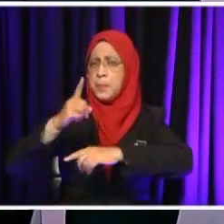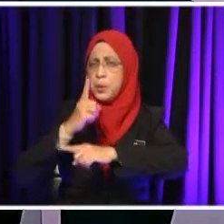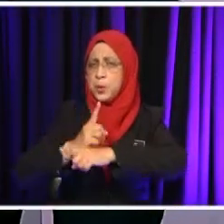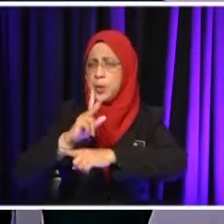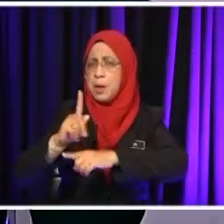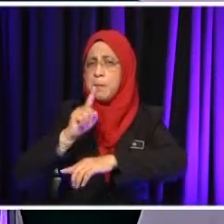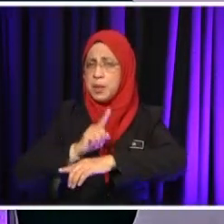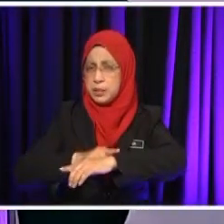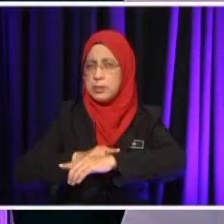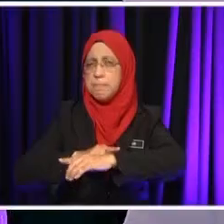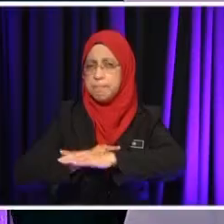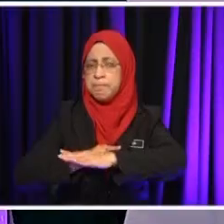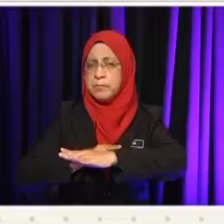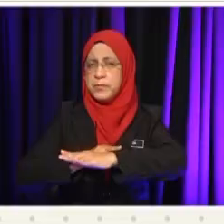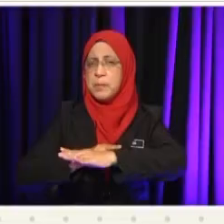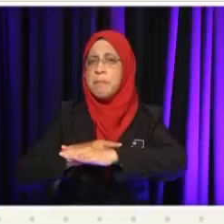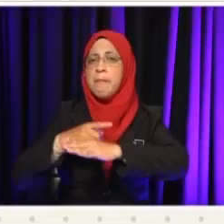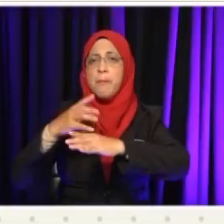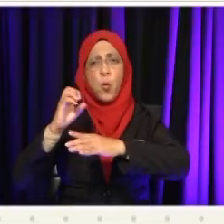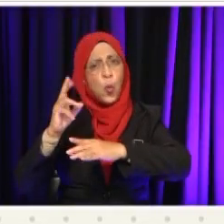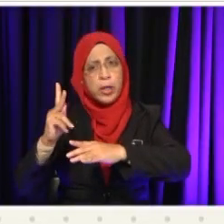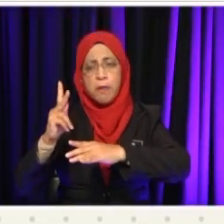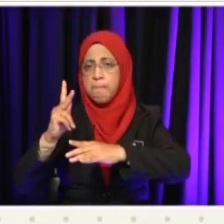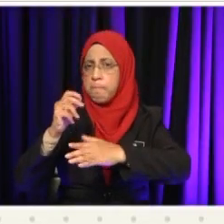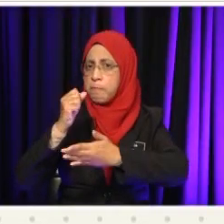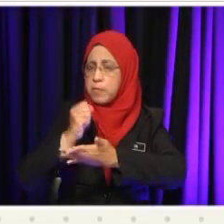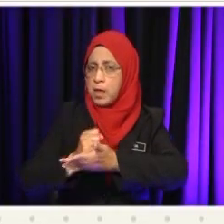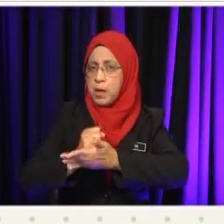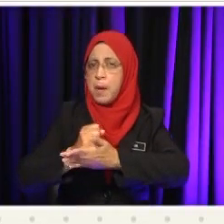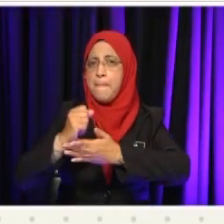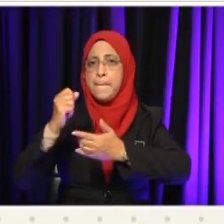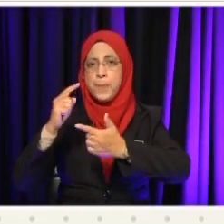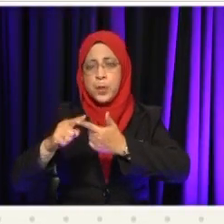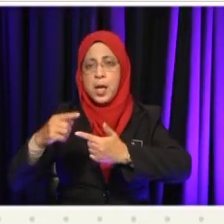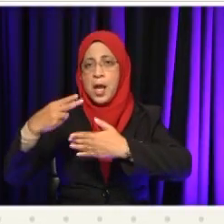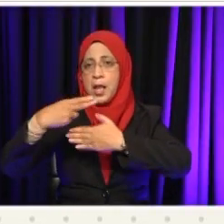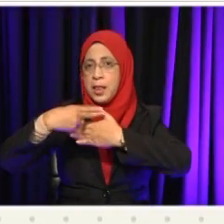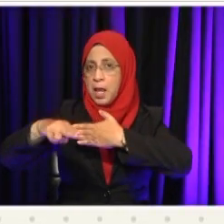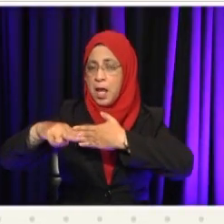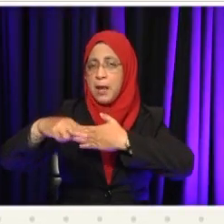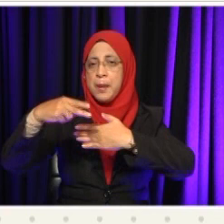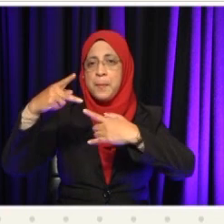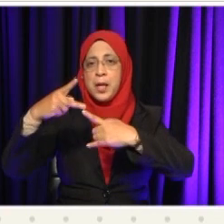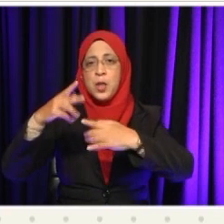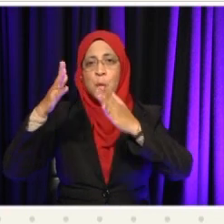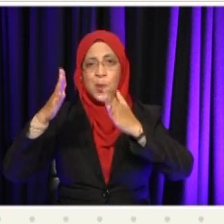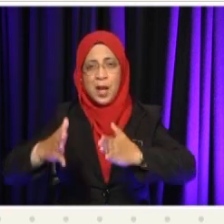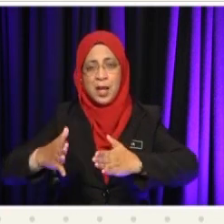barulah isyarat itu dihantar kepada segmen pengguna yaitu